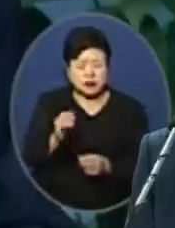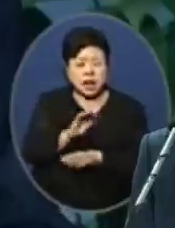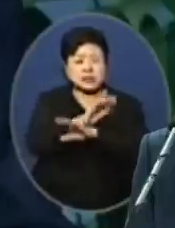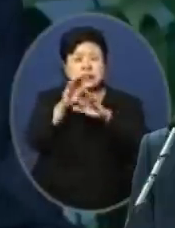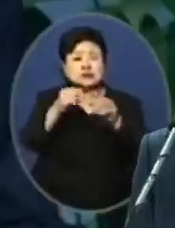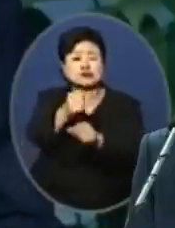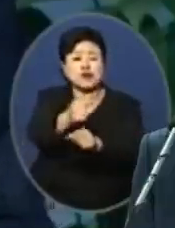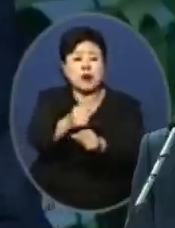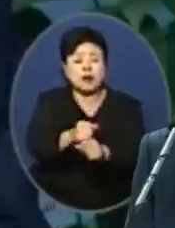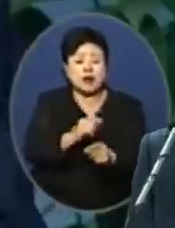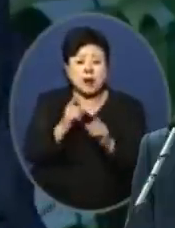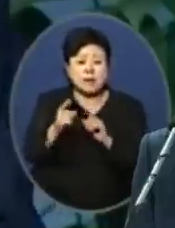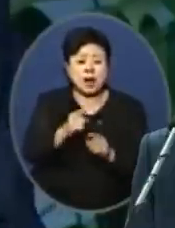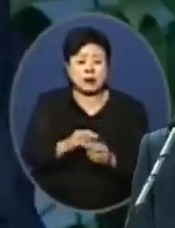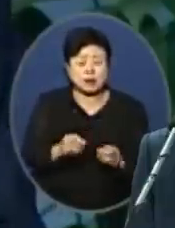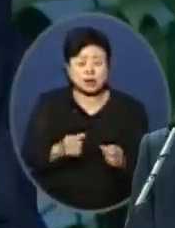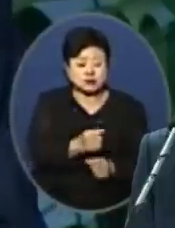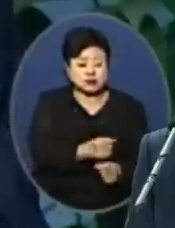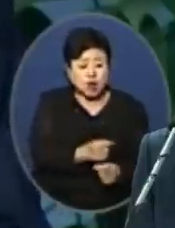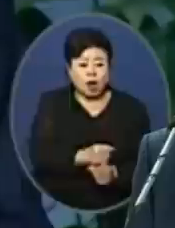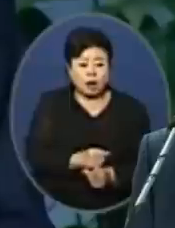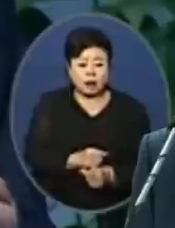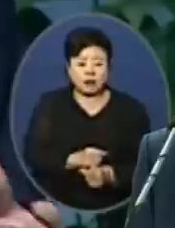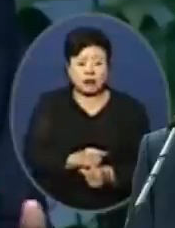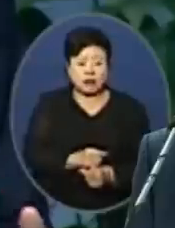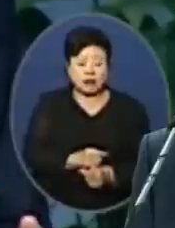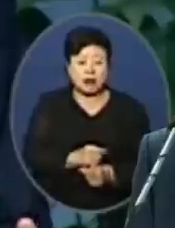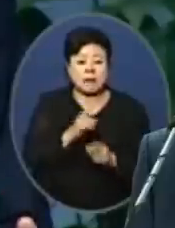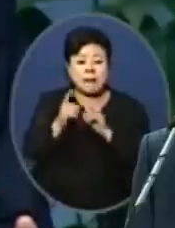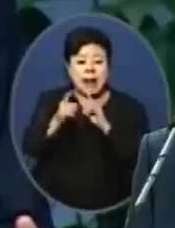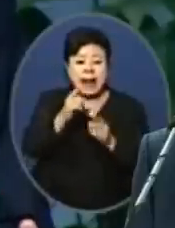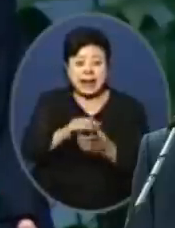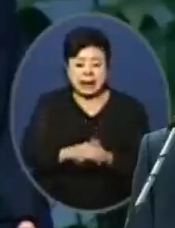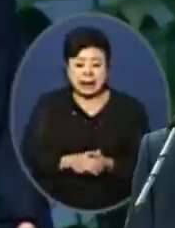하늘에서 묶인다고 말로서 땅에서 묶는 것입니다. 말을